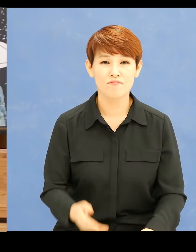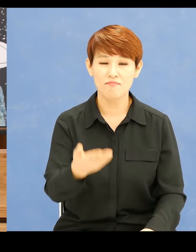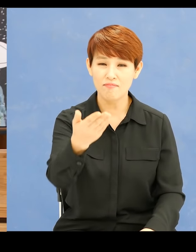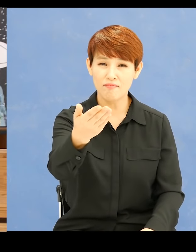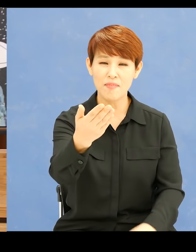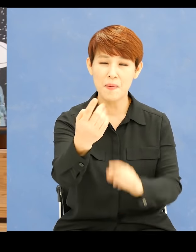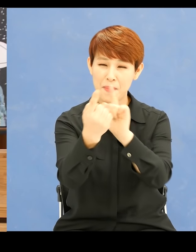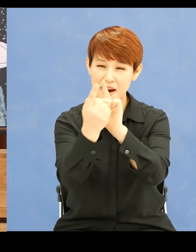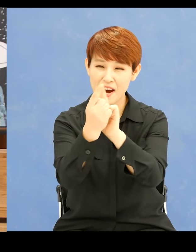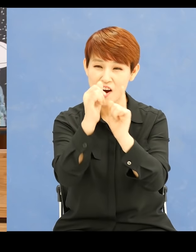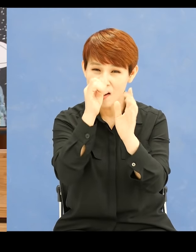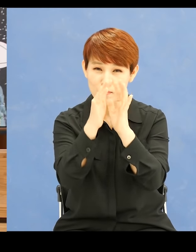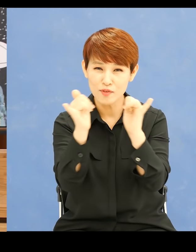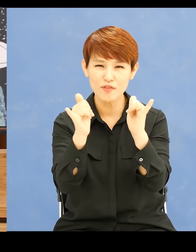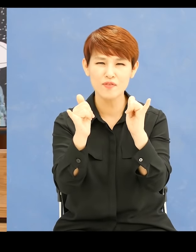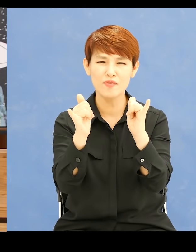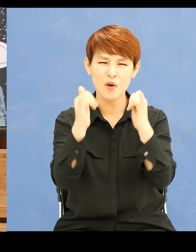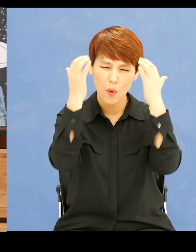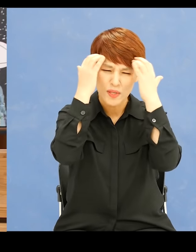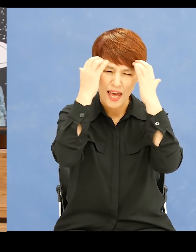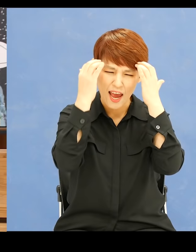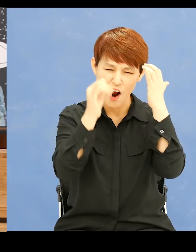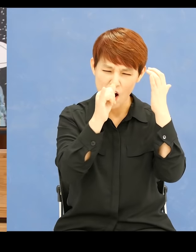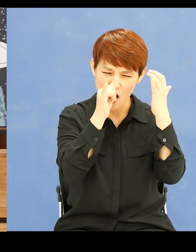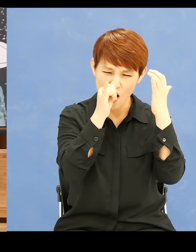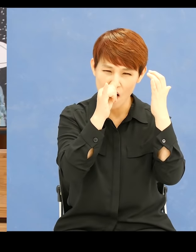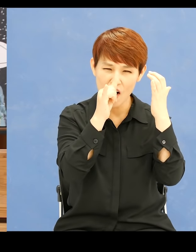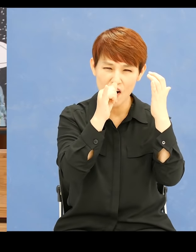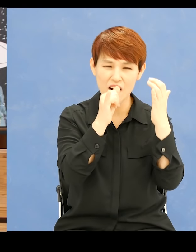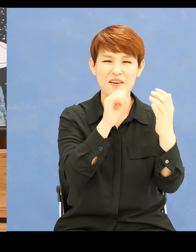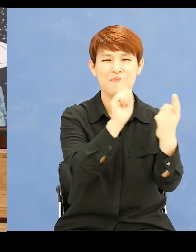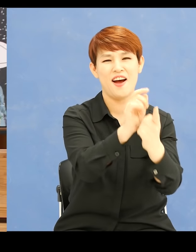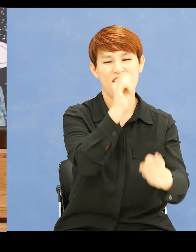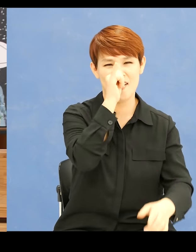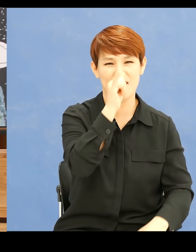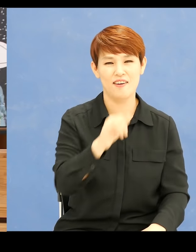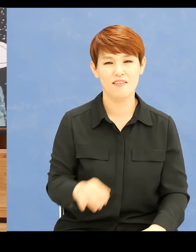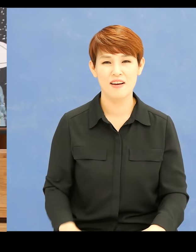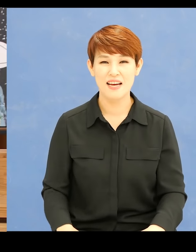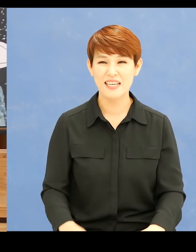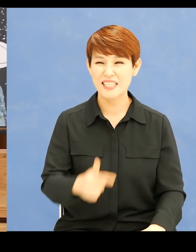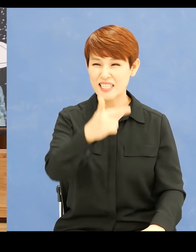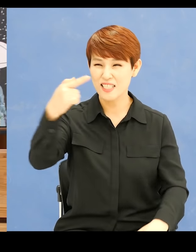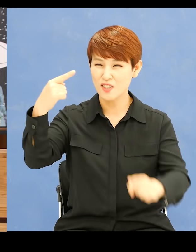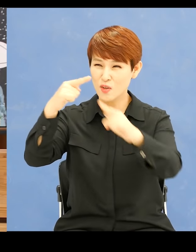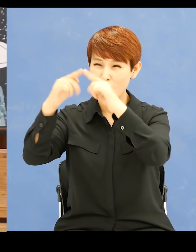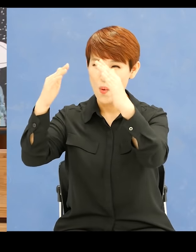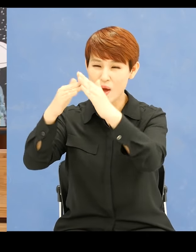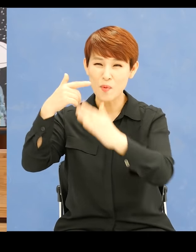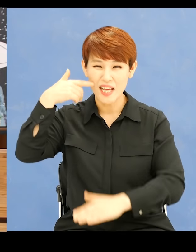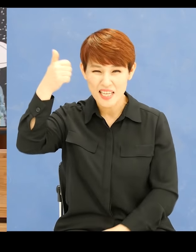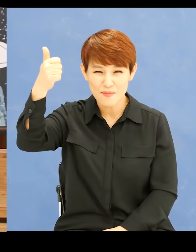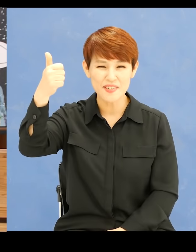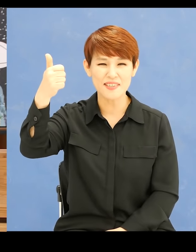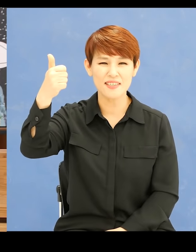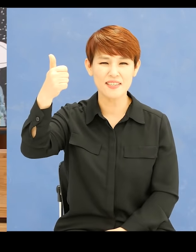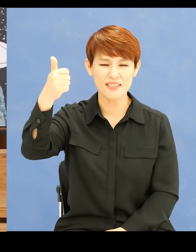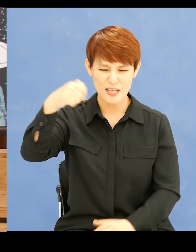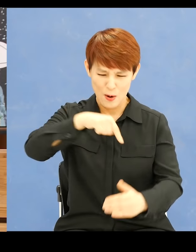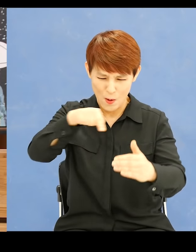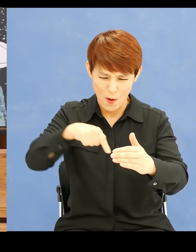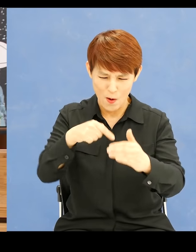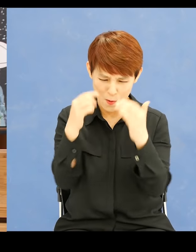온 분들은 포장이 안 된 상태로 7권, 12권을 갖고 오신 분들이고 앞에 만난 대형교회 목사님들은 겉에 포장지가 두루마리